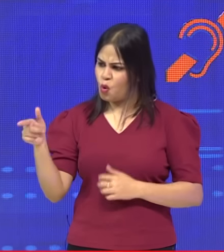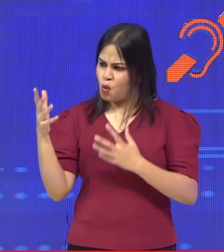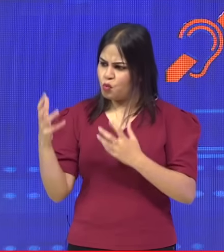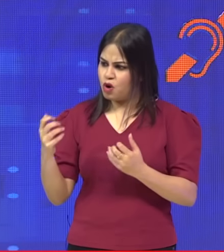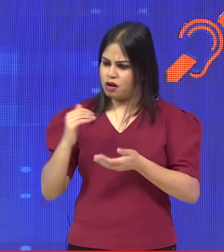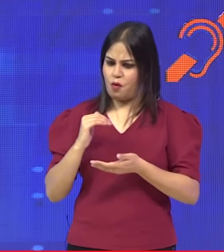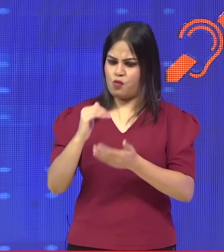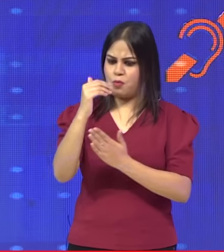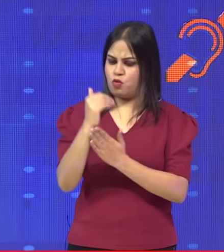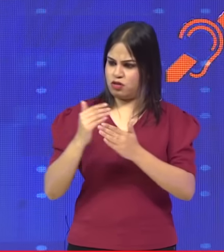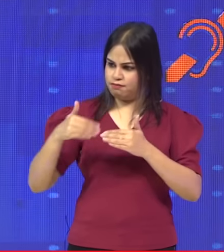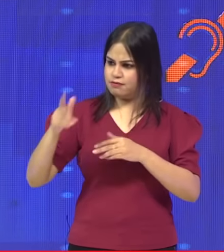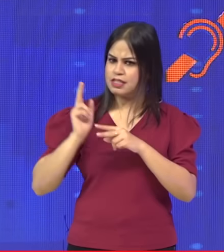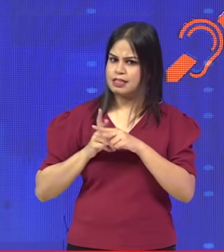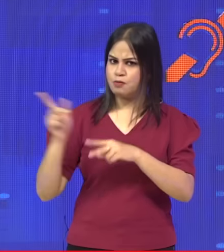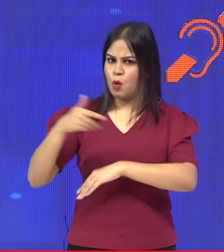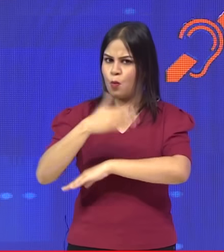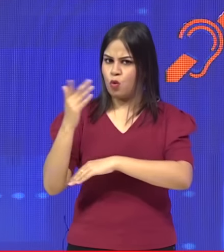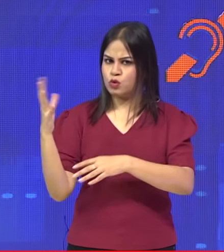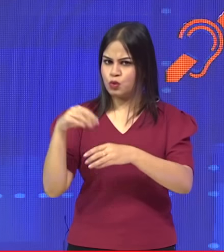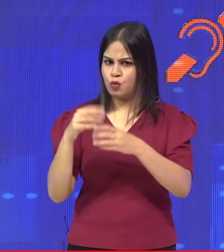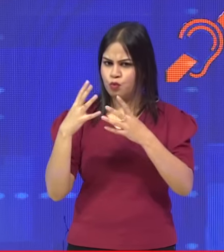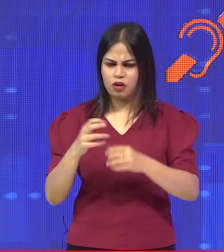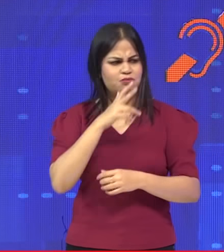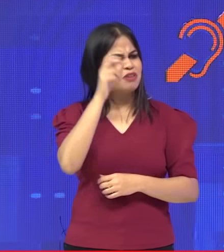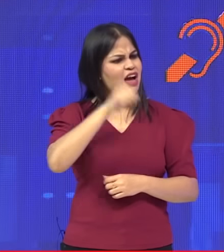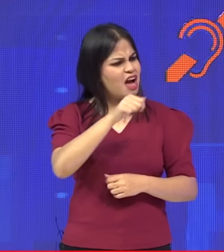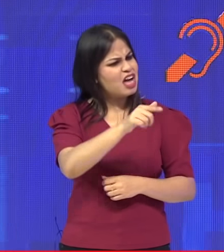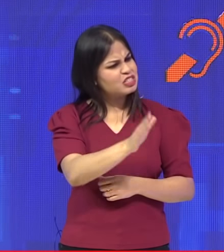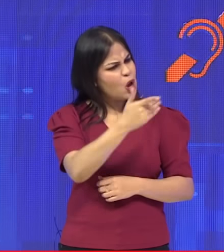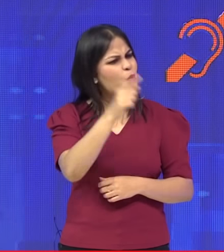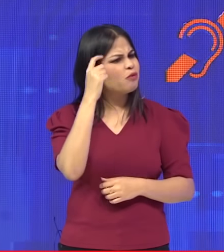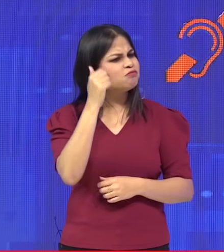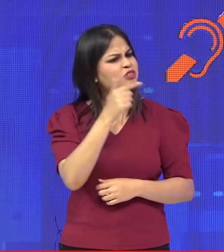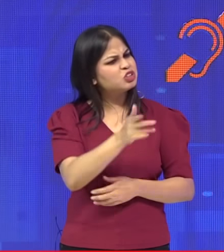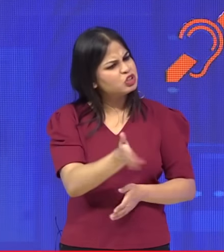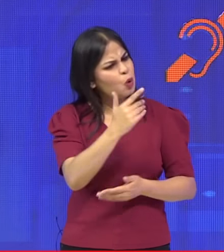आप पोस्ट करते रहे मैं तो चाहता हूं की सर आप भी अवार्ड फंक्शन करें